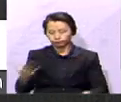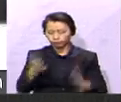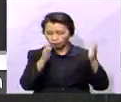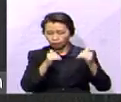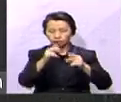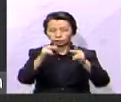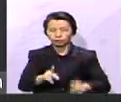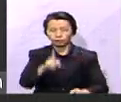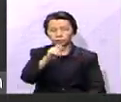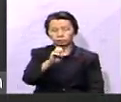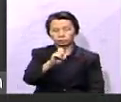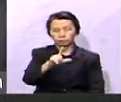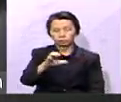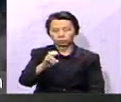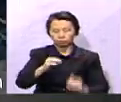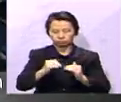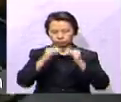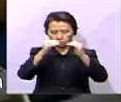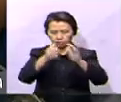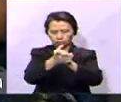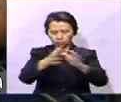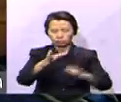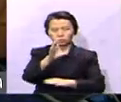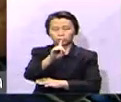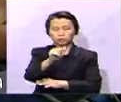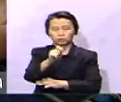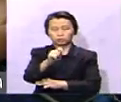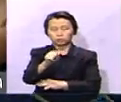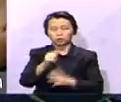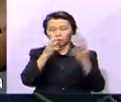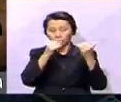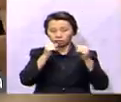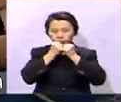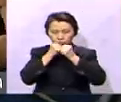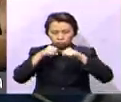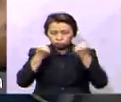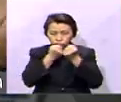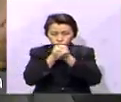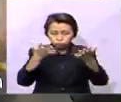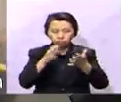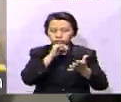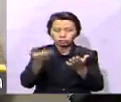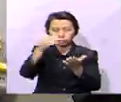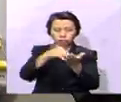pihak telco dan dapat mempertingkat aspek keselamatan data agar Keban tidak ber